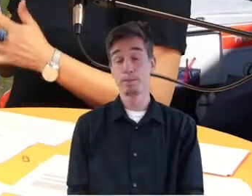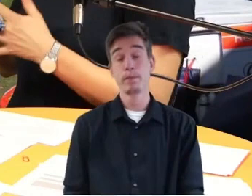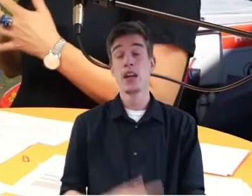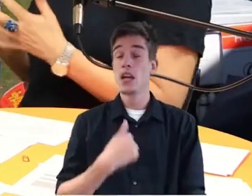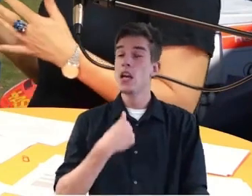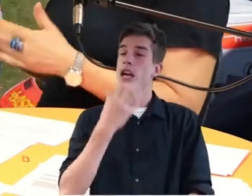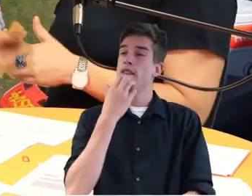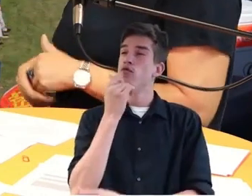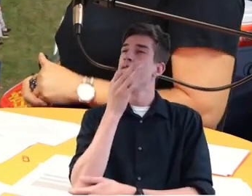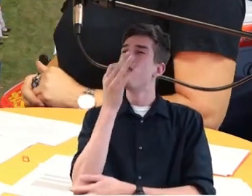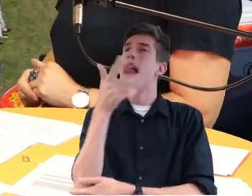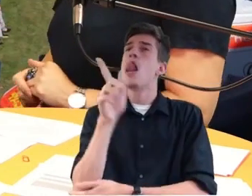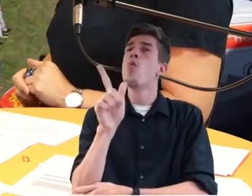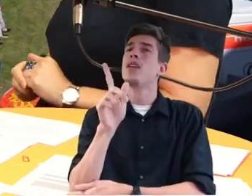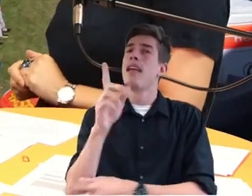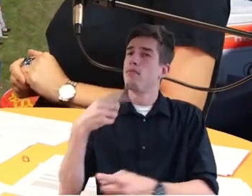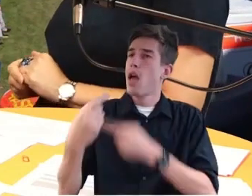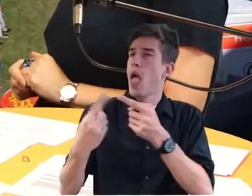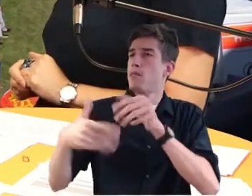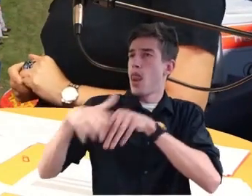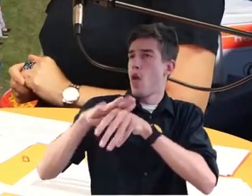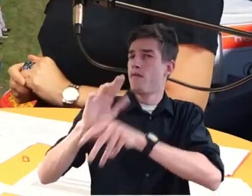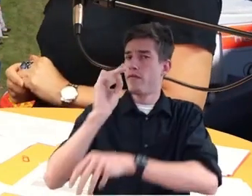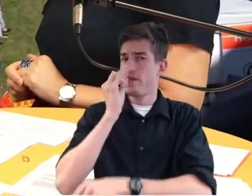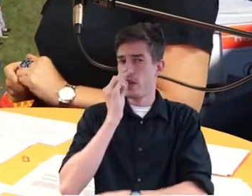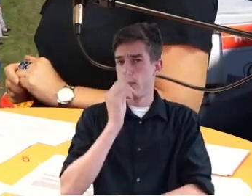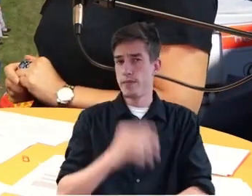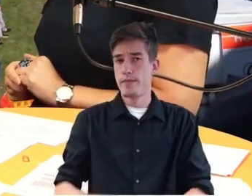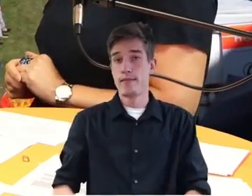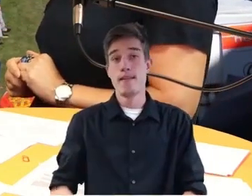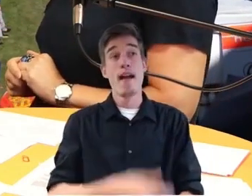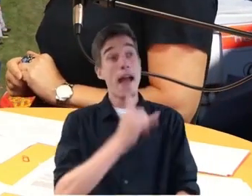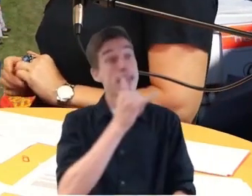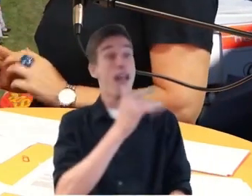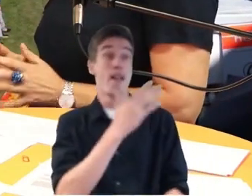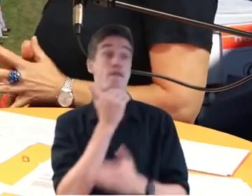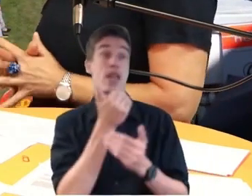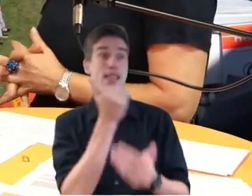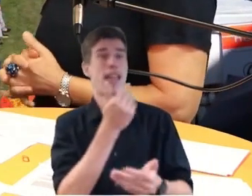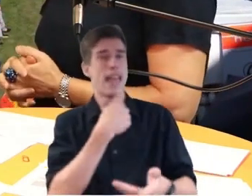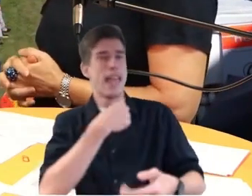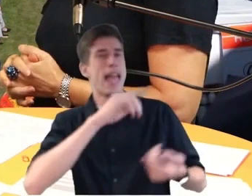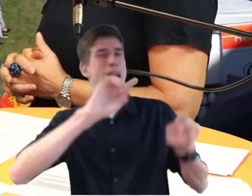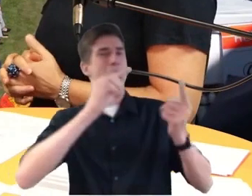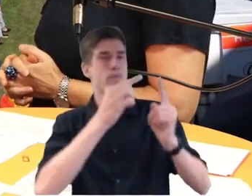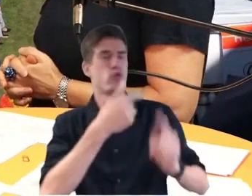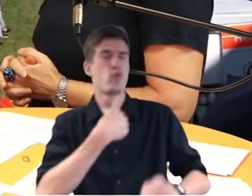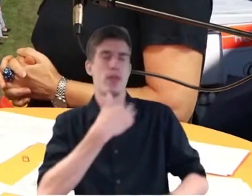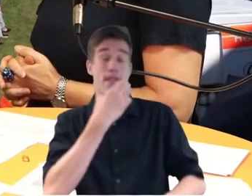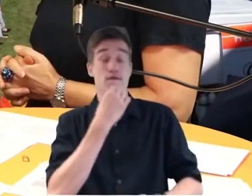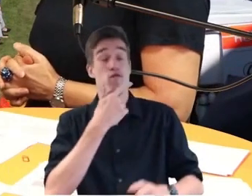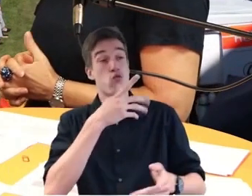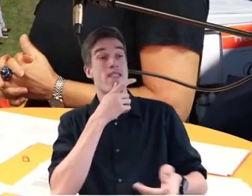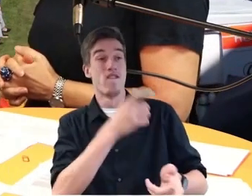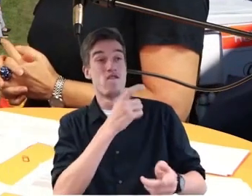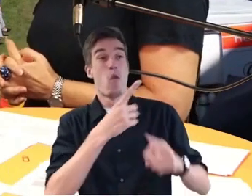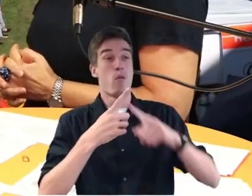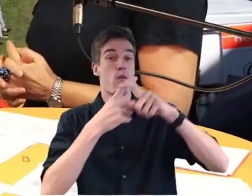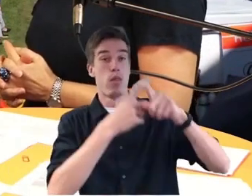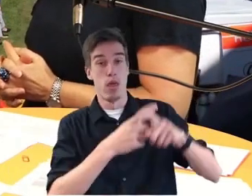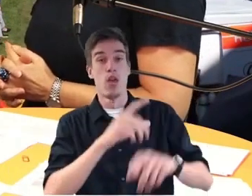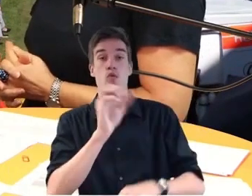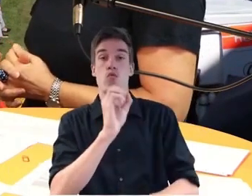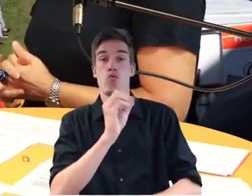so eine luke ex vorstellen erst mal ja ich bin auch dankbar wenn wir bei der abkürzung bei lübecks bleiben weil das spart uns viel zeit